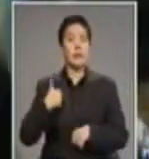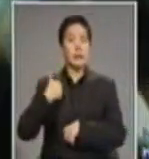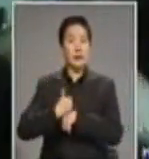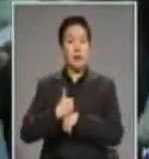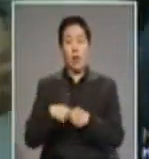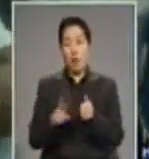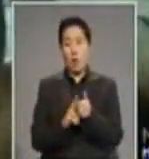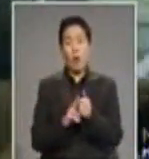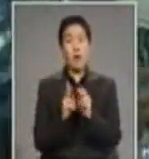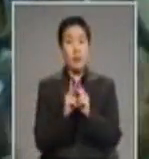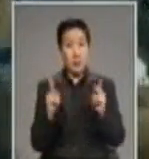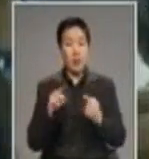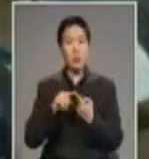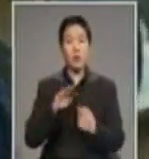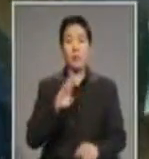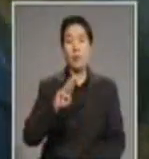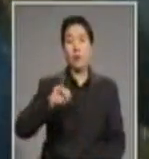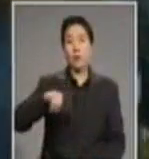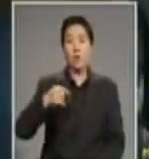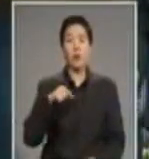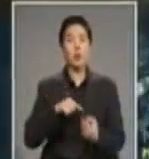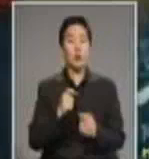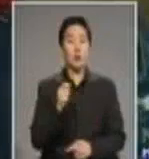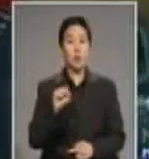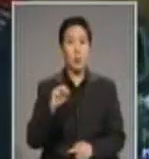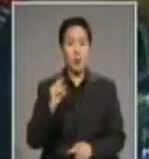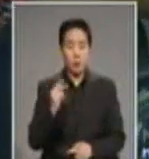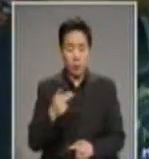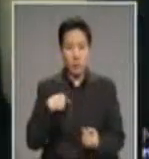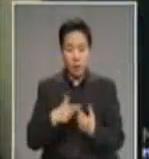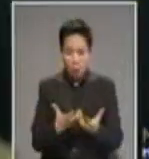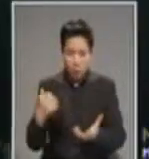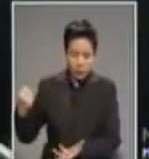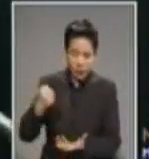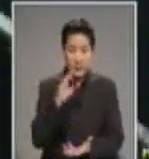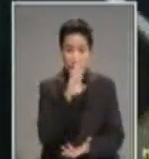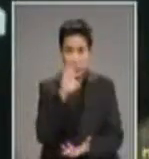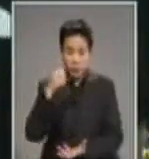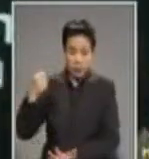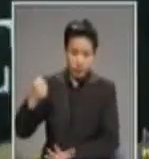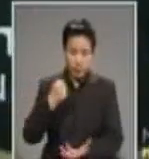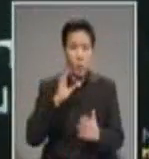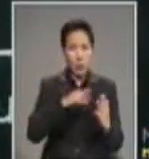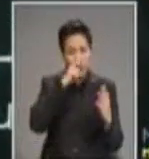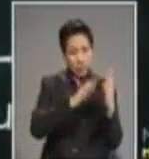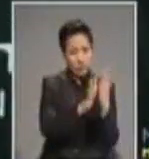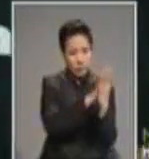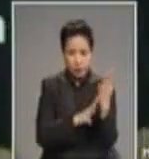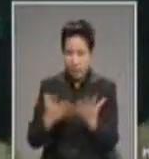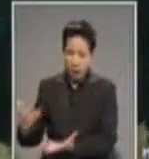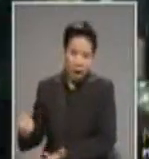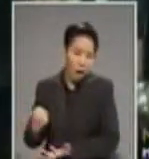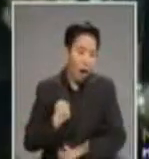รองกรรมการผู้อำนวยการใหญ่บมจอสมทนำถุงยังชีพ 400ชุดที่ได้รับบริจาคจากน้ำใจของคนไทยทั่วประเทศมาส่งมอบ